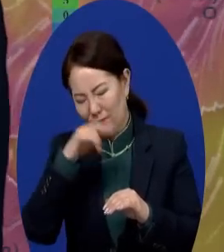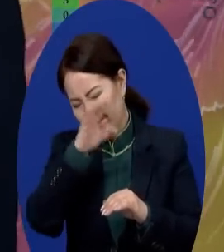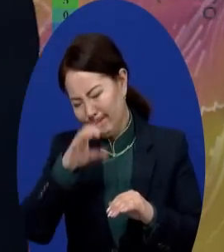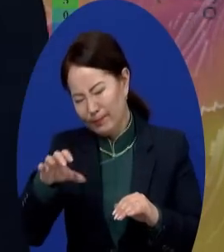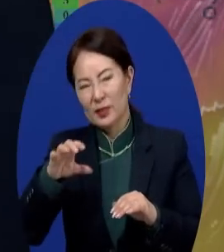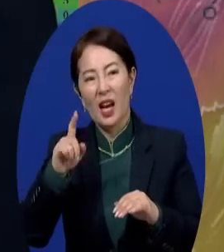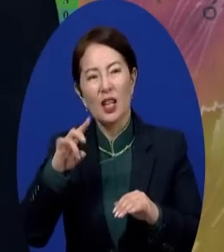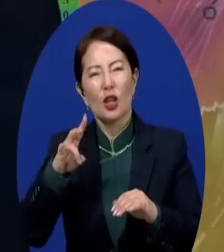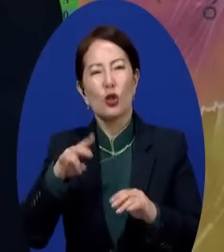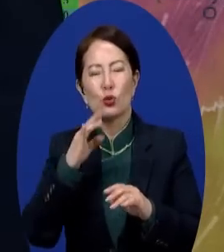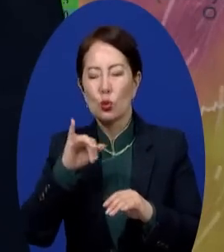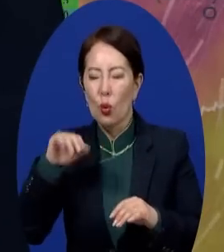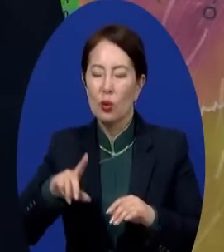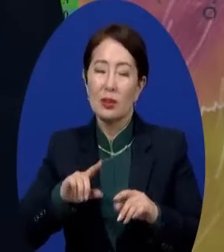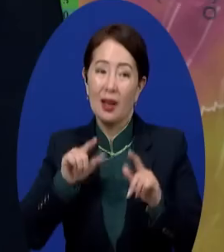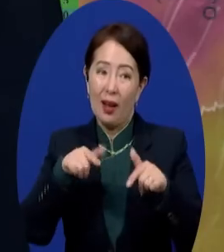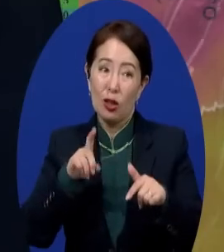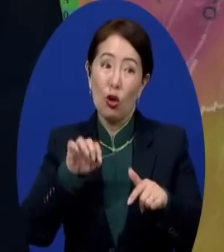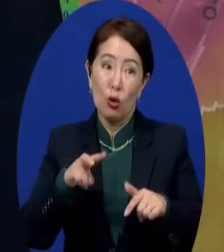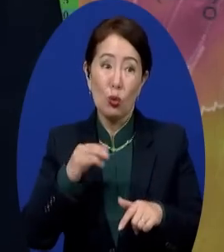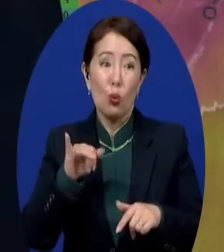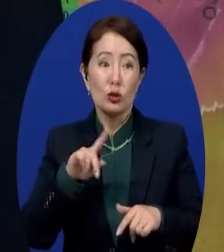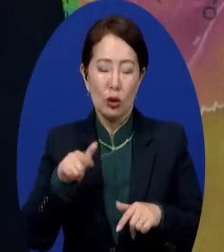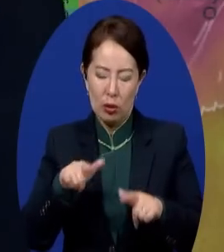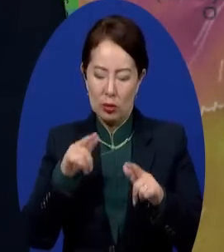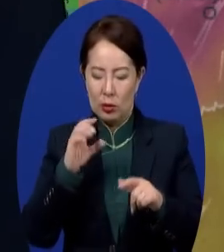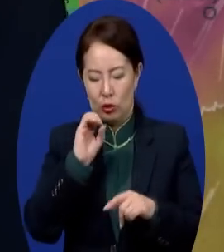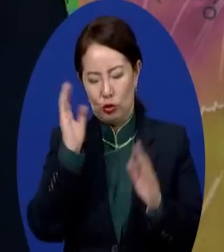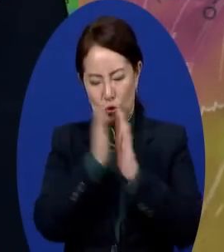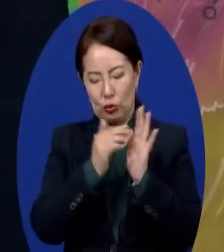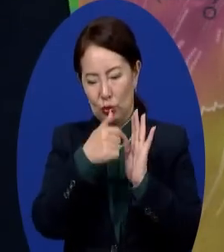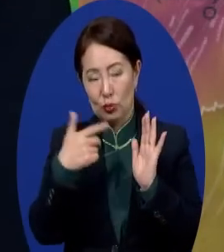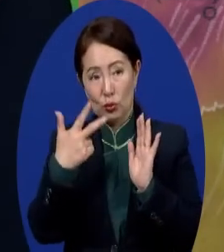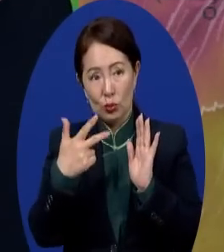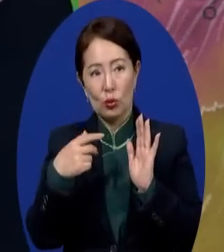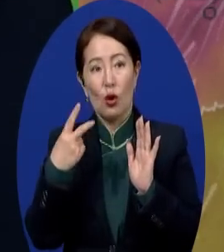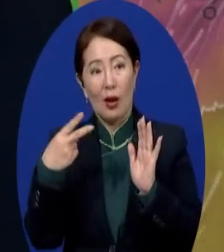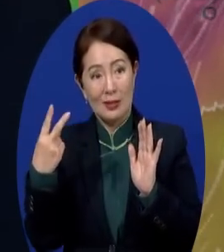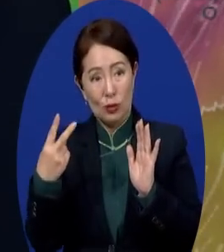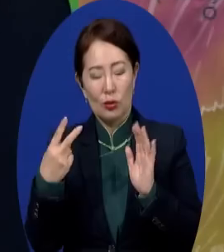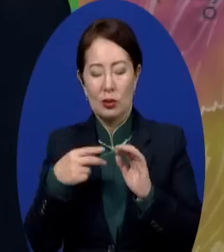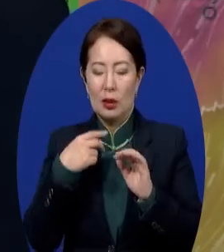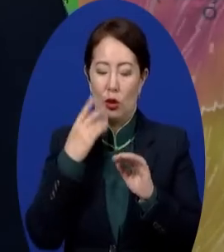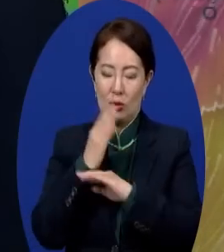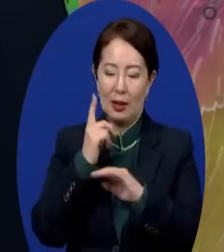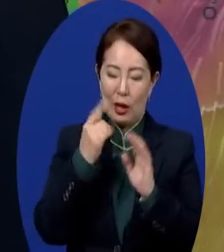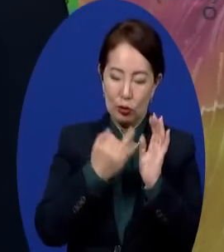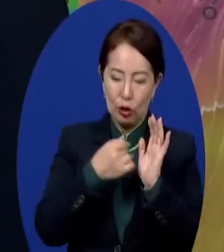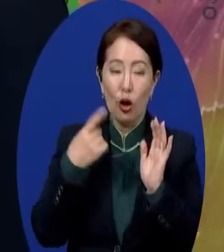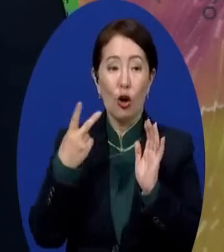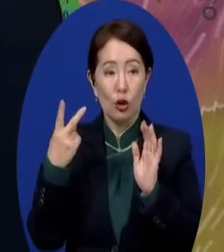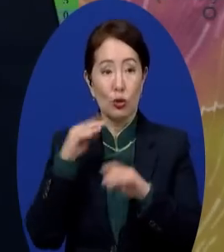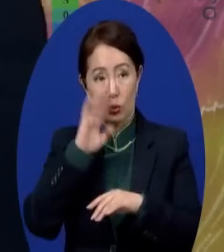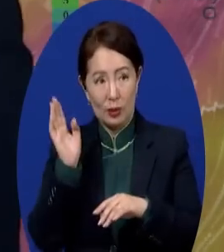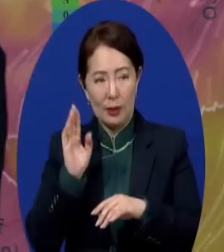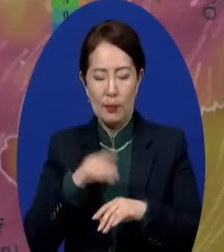хэрлэн онон туул тэрэлж халах уулз голын хүндэд шөнөө 3 градус үднээс 2 градус дулаан өдөрт 17-22 градус дулаан байна. Говийн бүснүүдийн